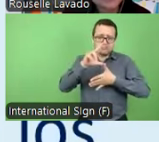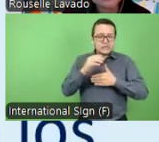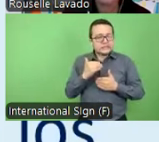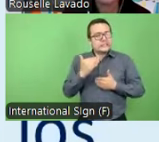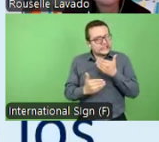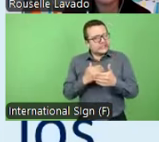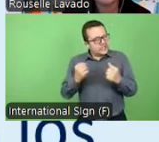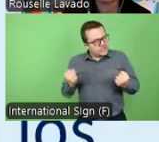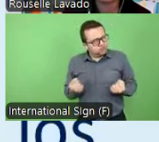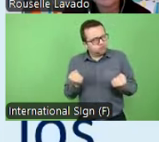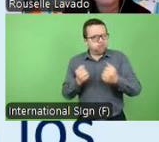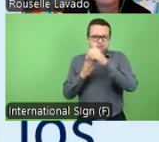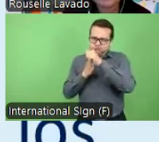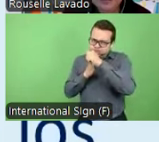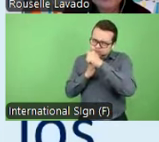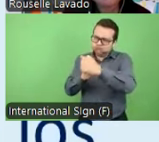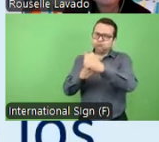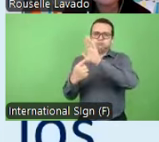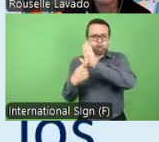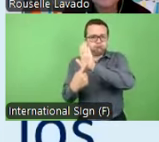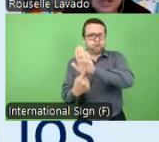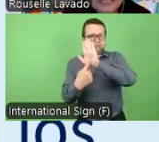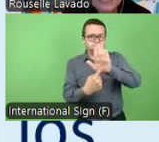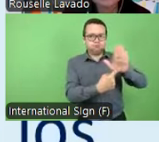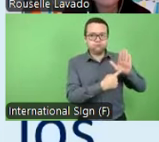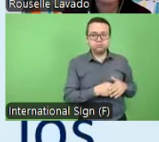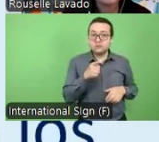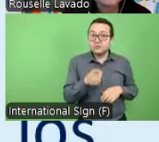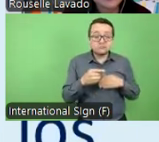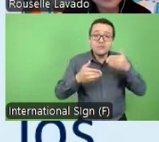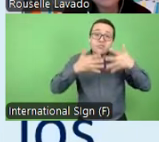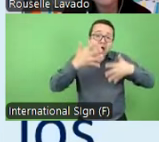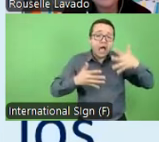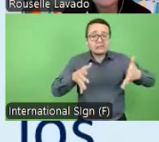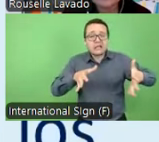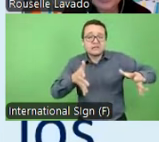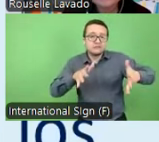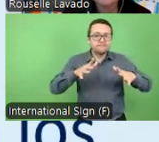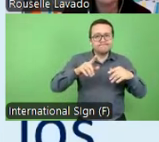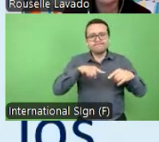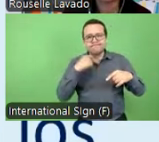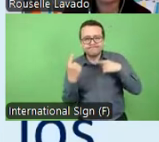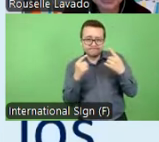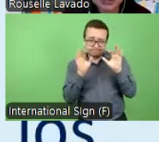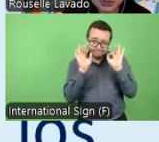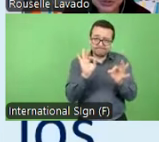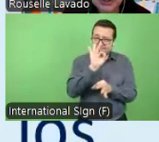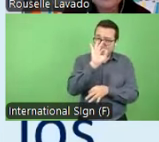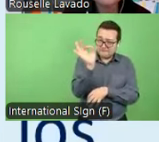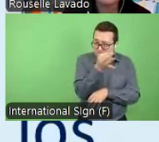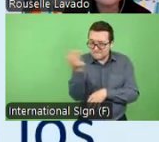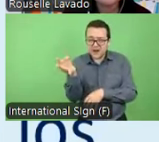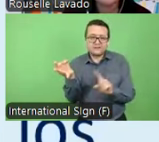possible d'obtenir des informations précieuses même avec des données imparfaites. manière imparfaite. Car comme nous le